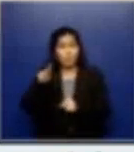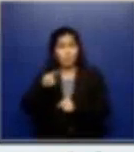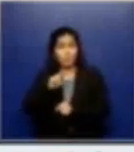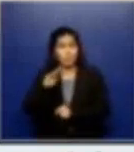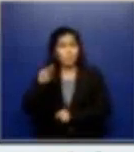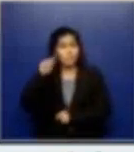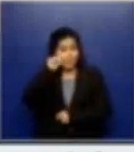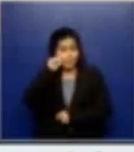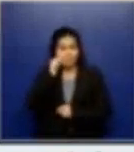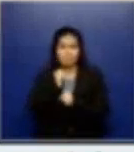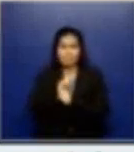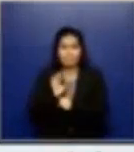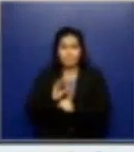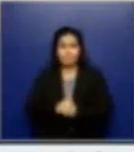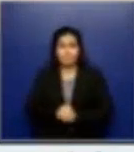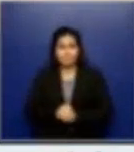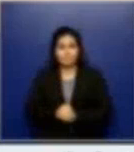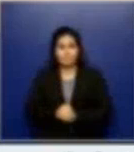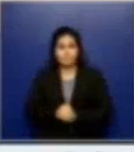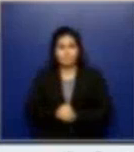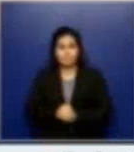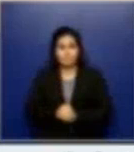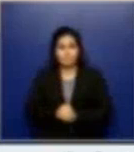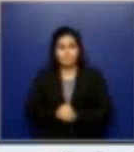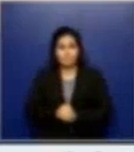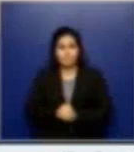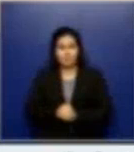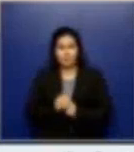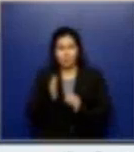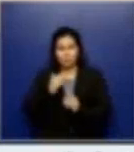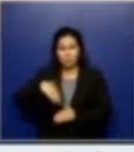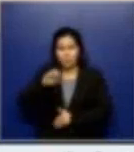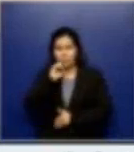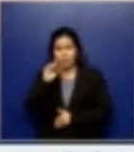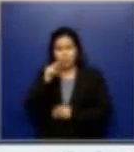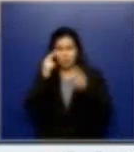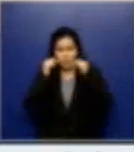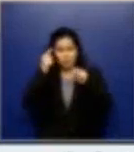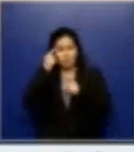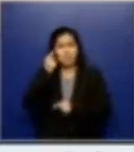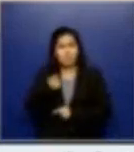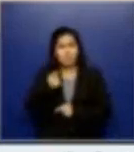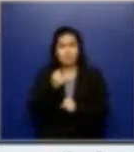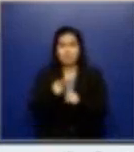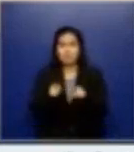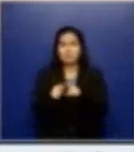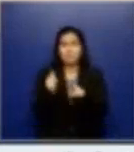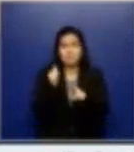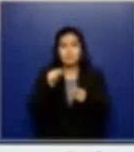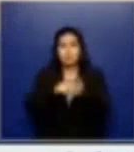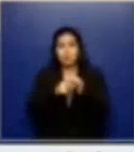ลงทุนน้ำคนเขาบอกว่าท่านยังคิดเหมือนเดิมทำเหมือนเดิมทำเหมือนกับไม่ได้เกิดอะ